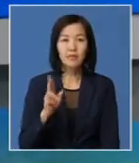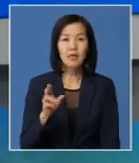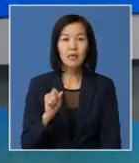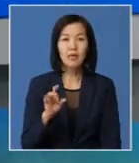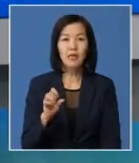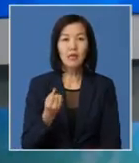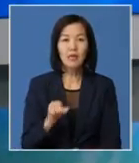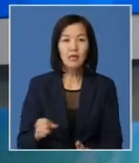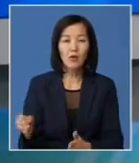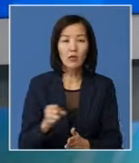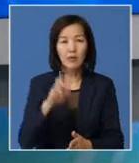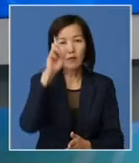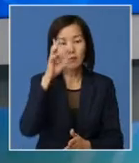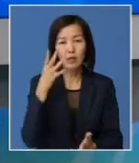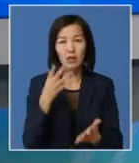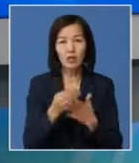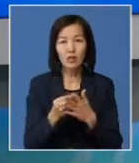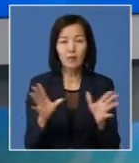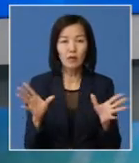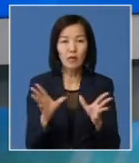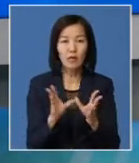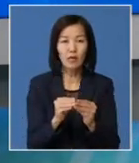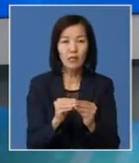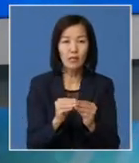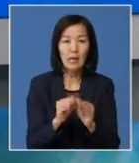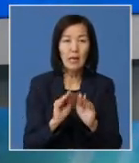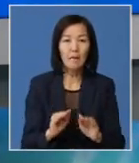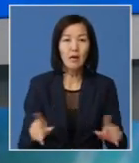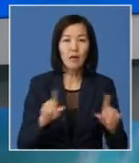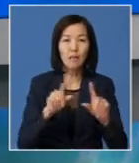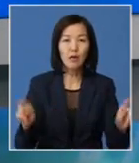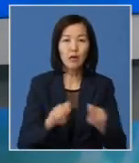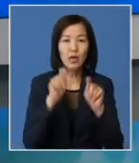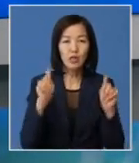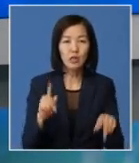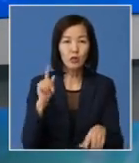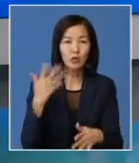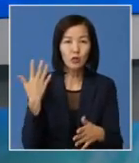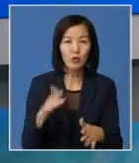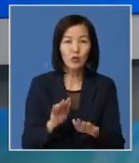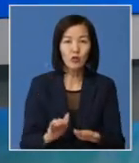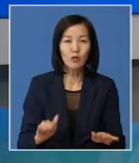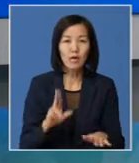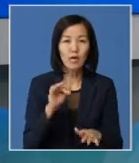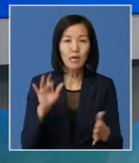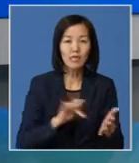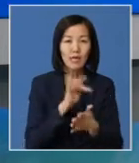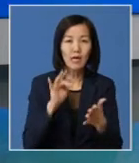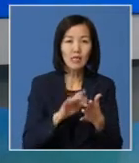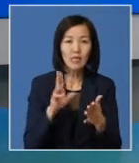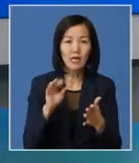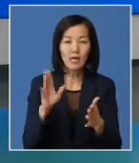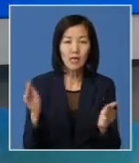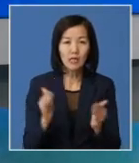Қарасай ауданында мемлекеттік жекеменшік әріптестік негізінде алғашқы балабақша ашылды. 150 орындық нысан Қаскелең қаласындағы Қарлығаш ықшам